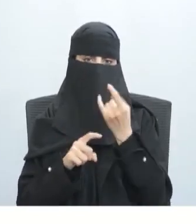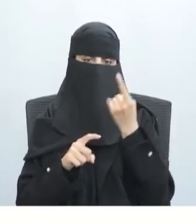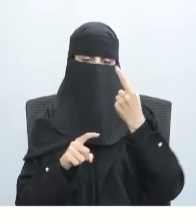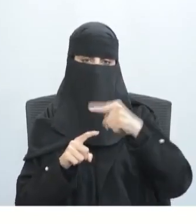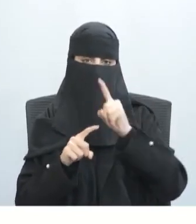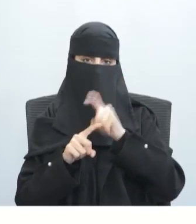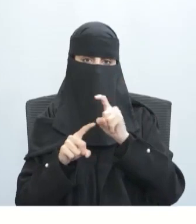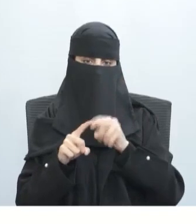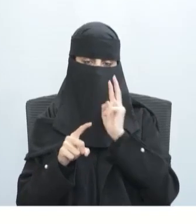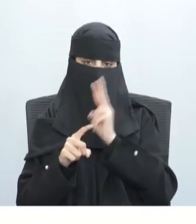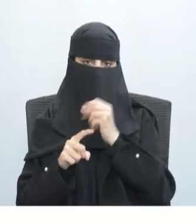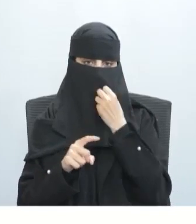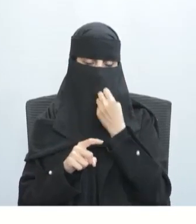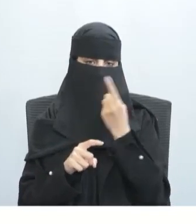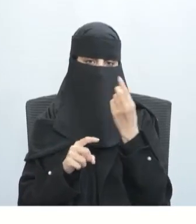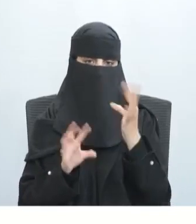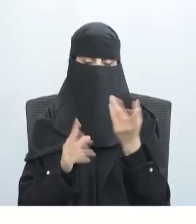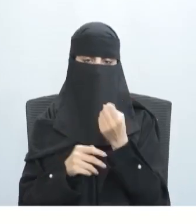هي ثلاثه